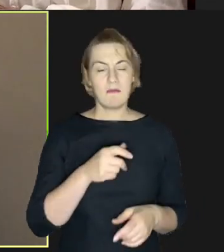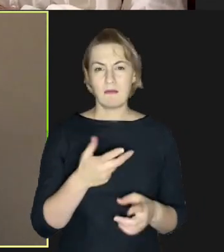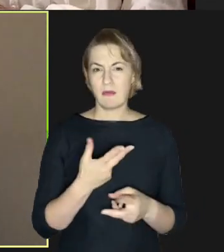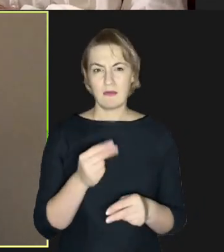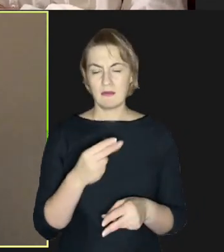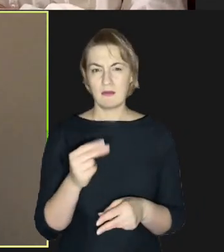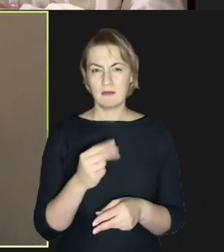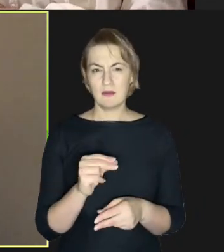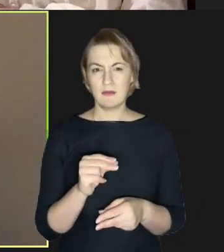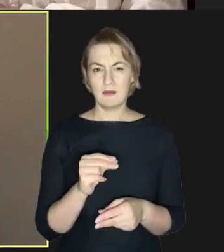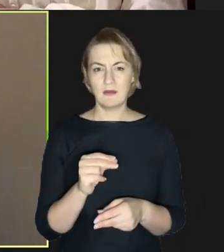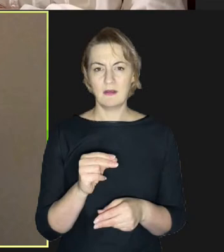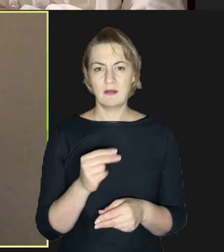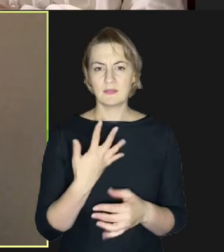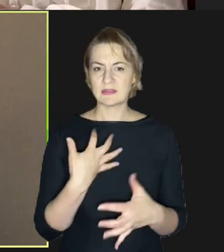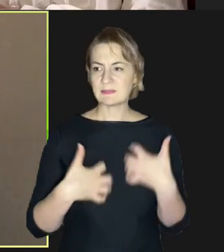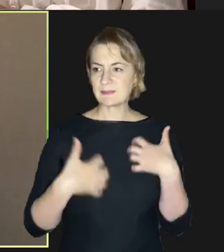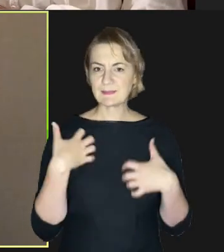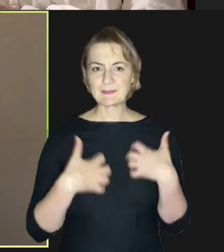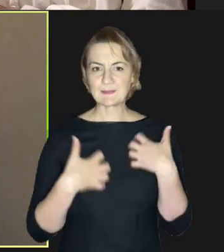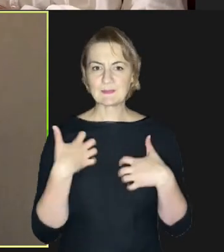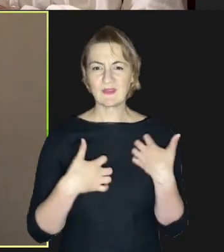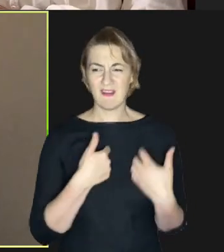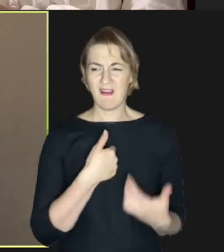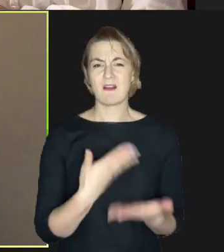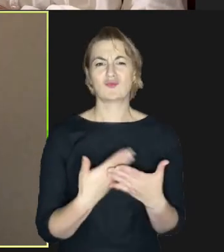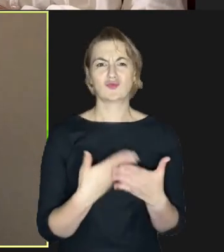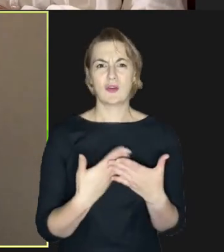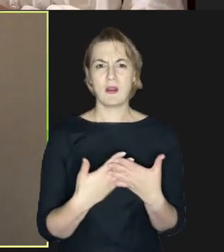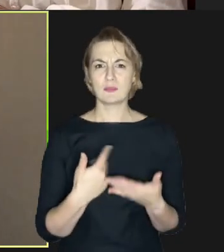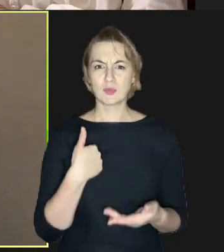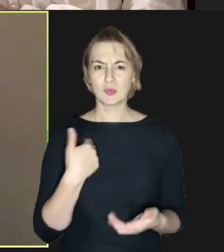potem agresją, dlaczego ja,